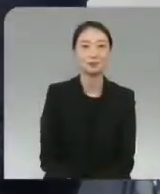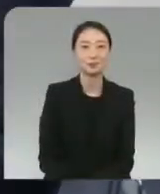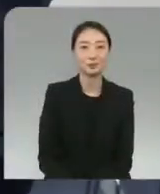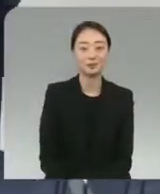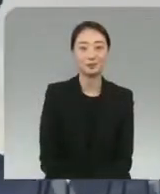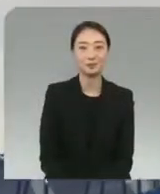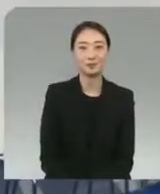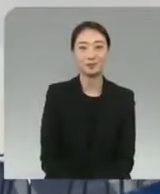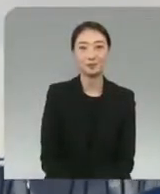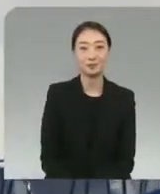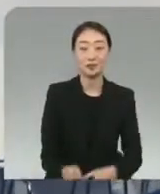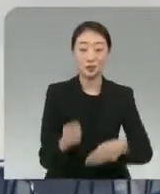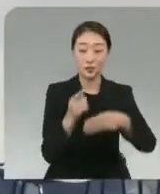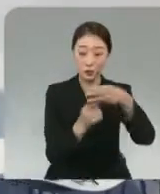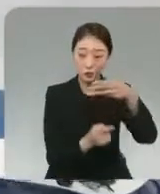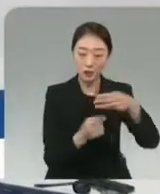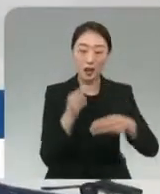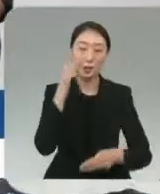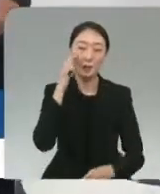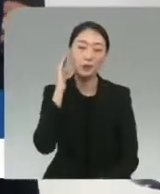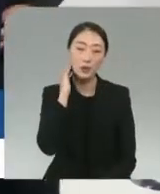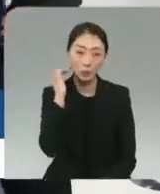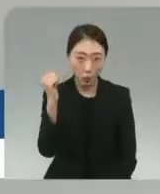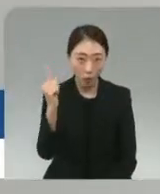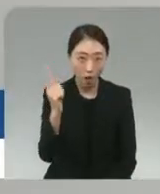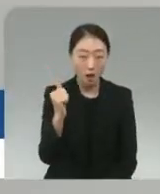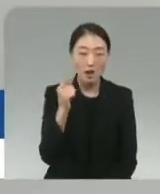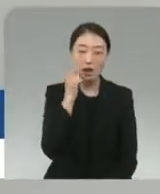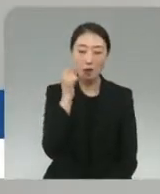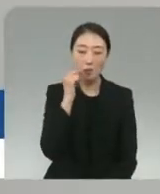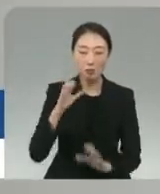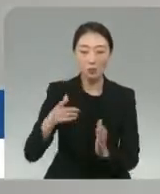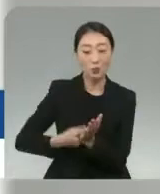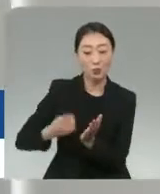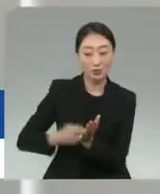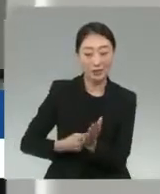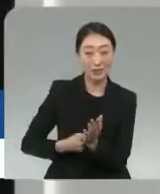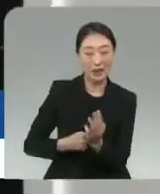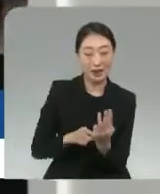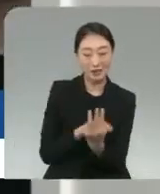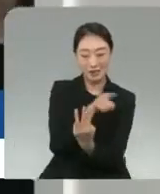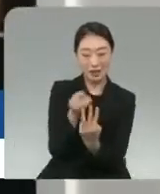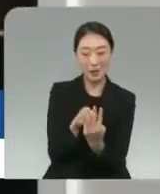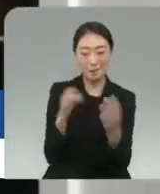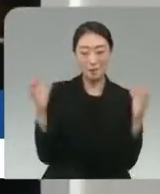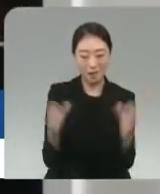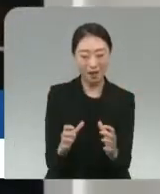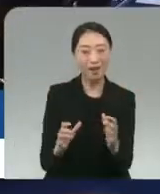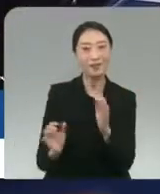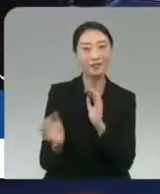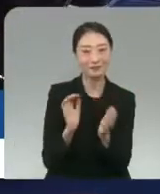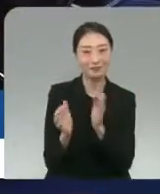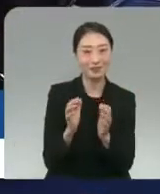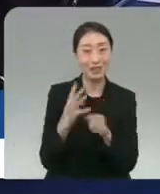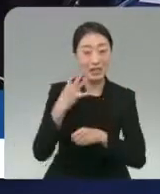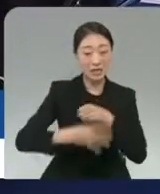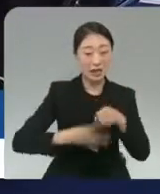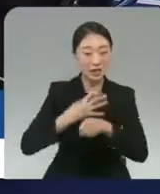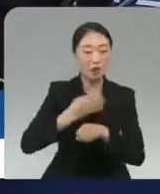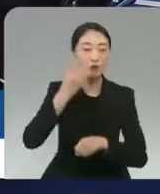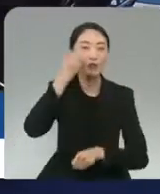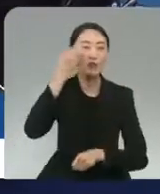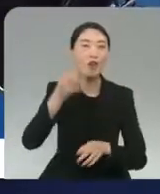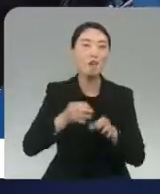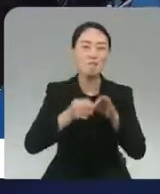лидеры и республики кореи сша японии будут укреплять сотрудничество в ответ на ядерной ракетные угрозы со стороны северной